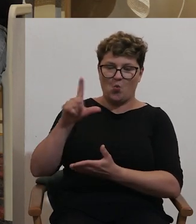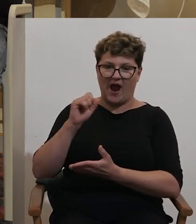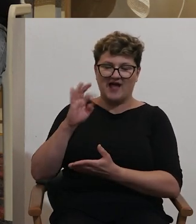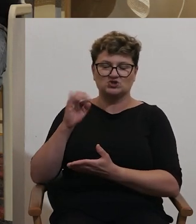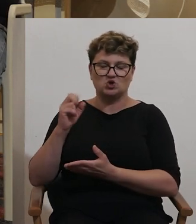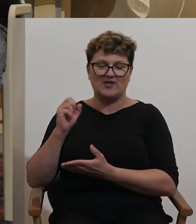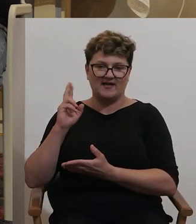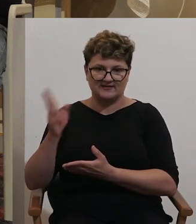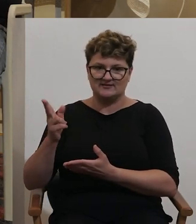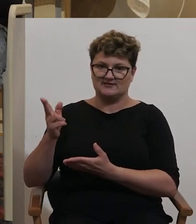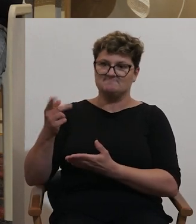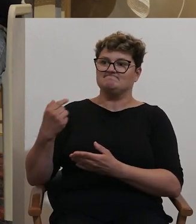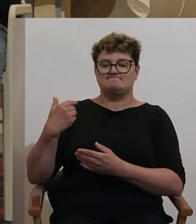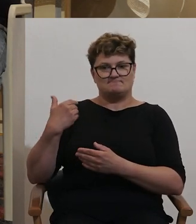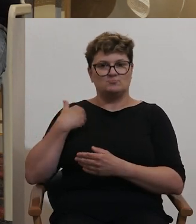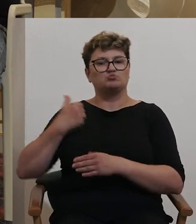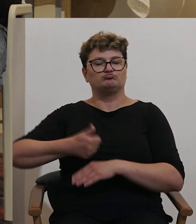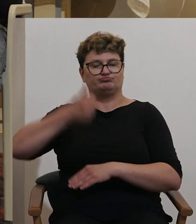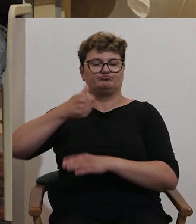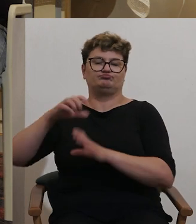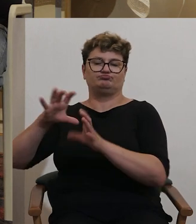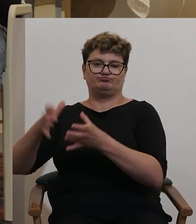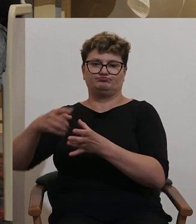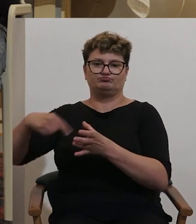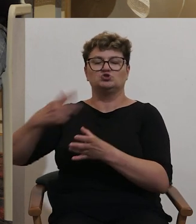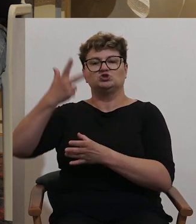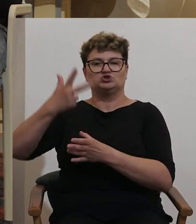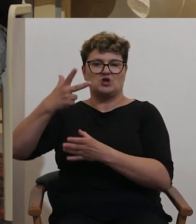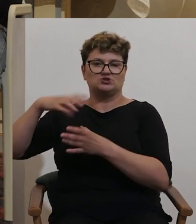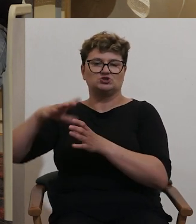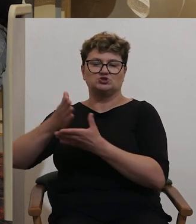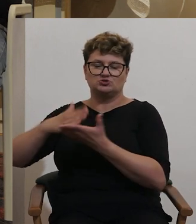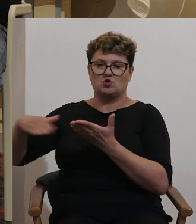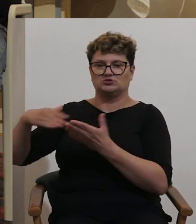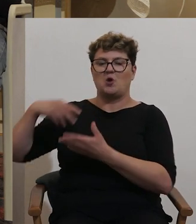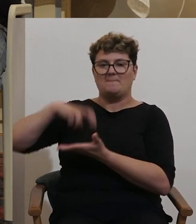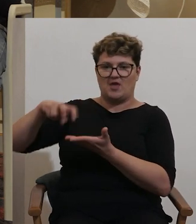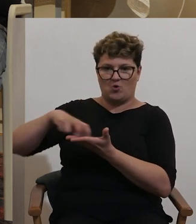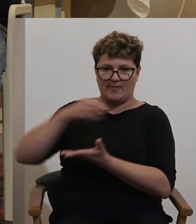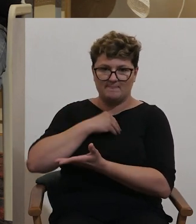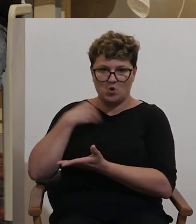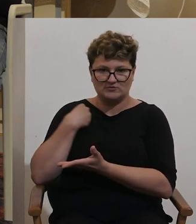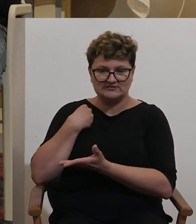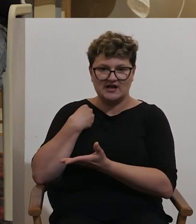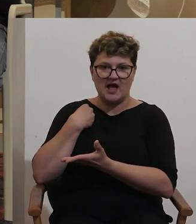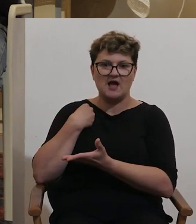który służył, był szefem sztabu w trzecim pułku piechoty polskiej.